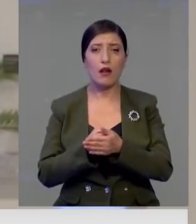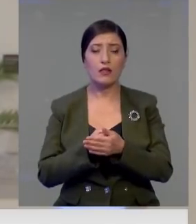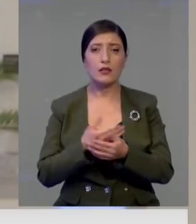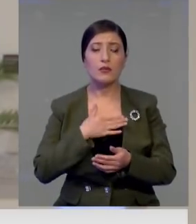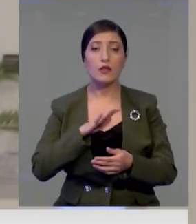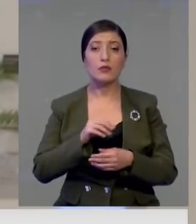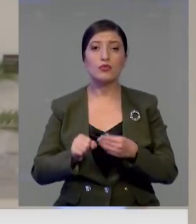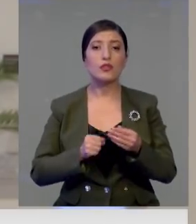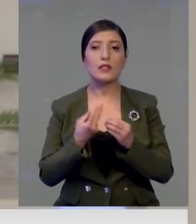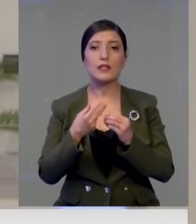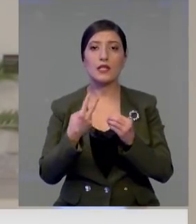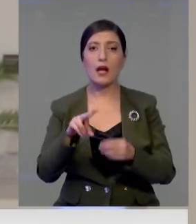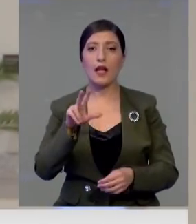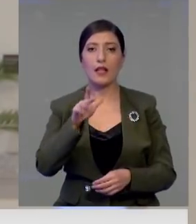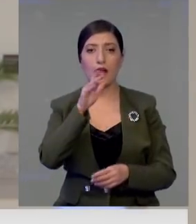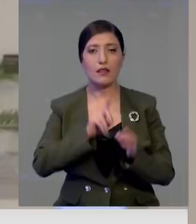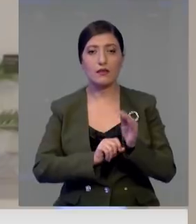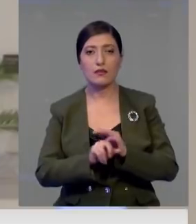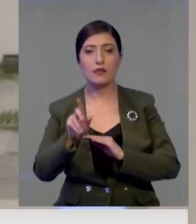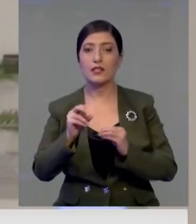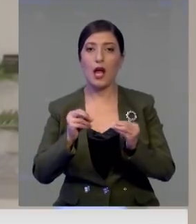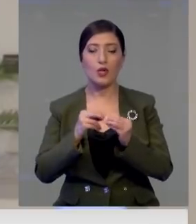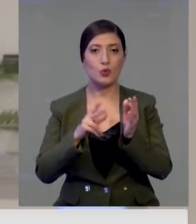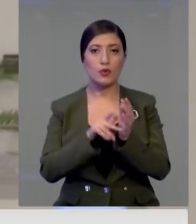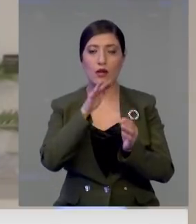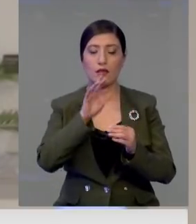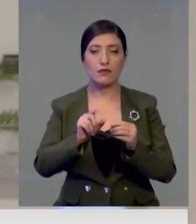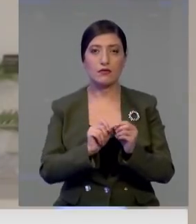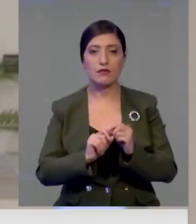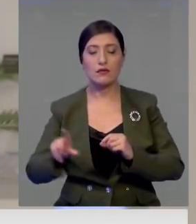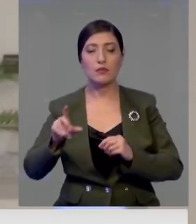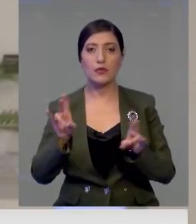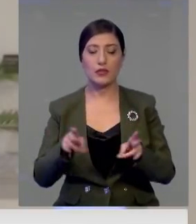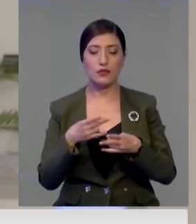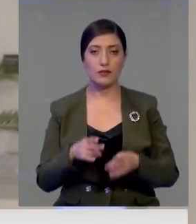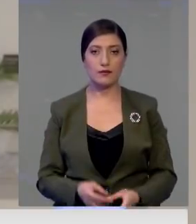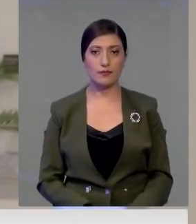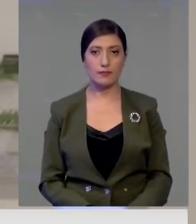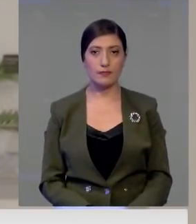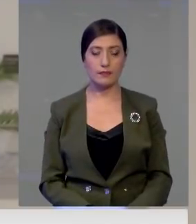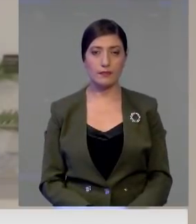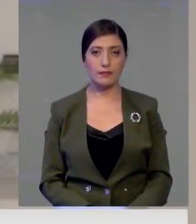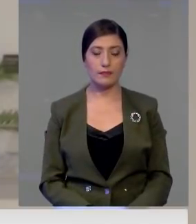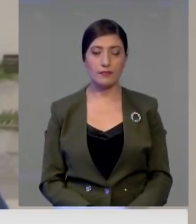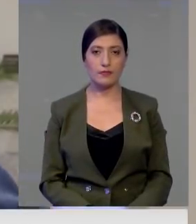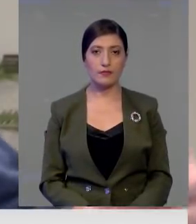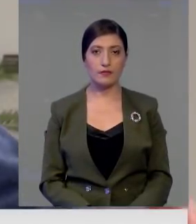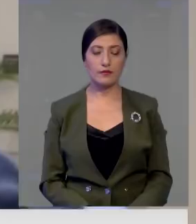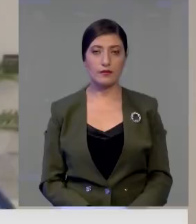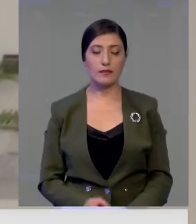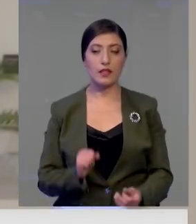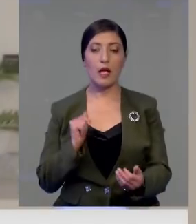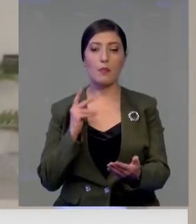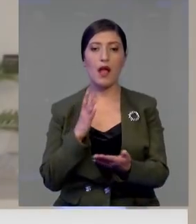18 տարեկանից, որովհետև այդ շատ, այսպես ասենք, սուբյեկտիվ է